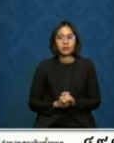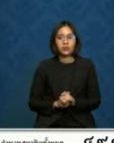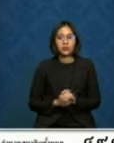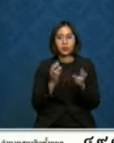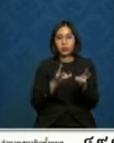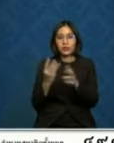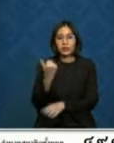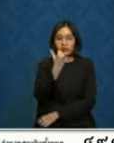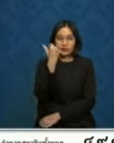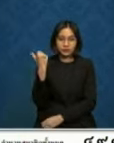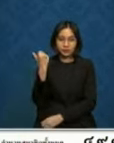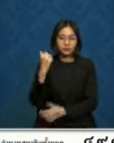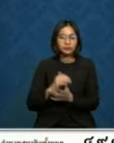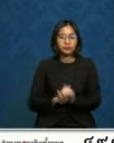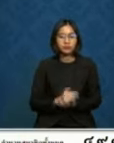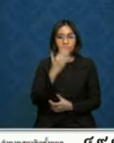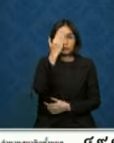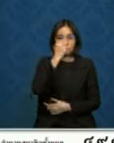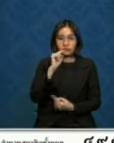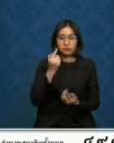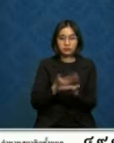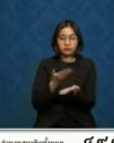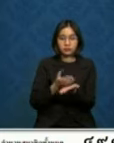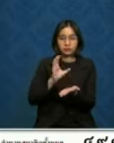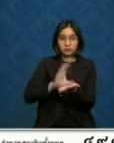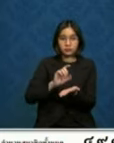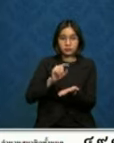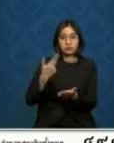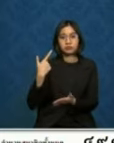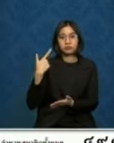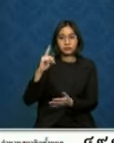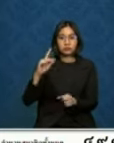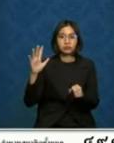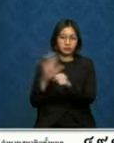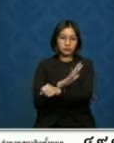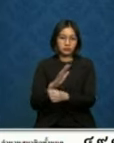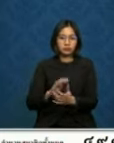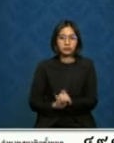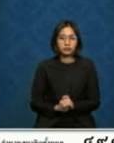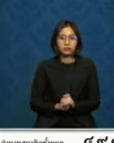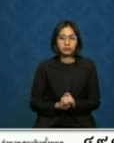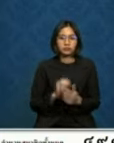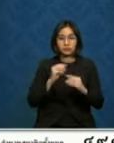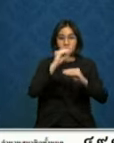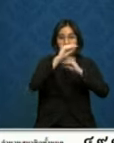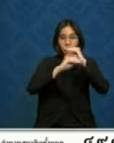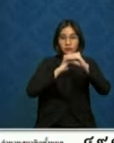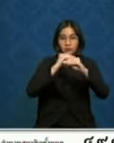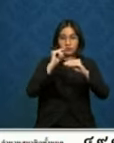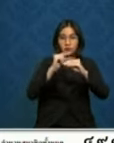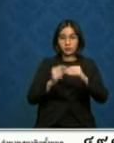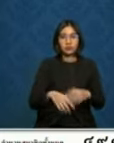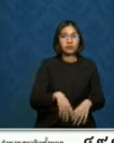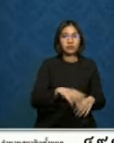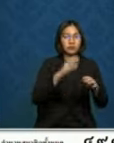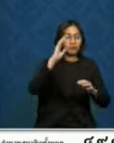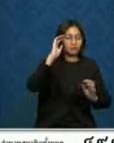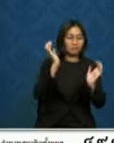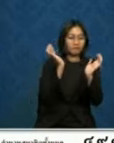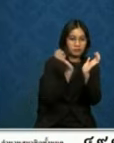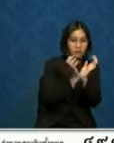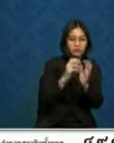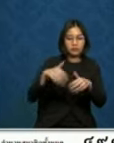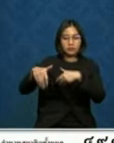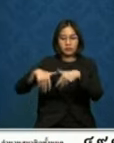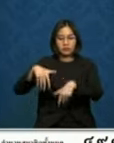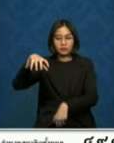ช่องทางอื่นๆแทนนะครับเพื่อให้การใช้งบประมาณนั้นมีประสิทธิภาพในขณะที่โครงการ1โรงพัก1ชุมชนซึ่งเป็นง